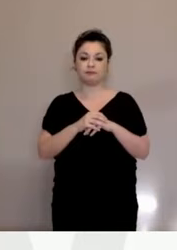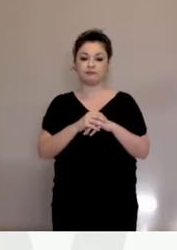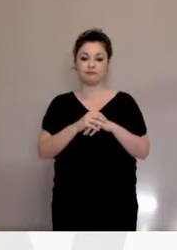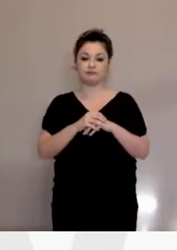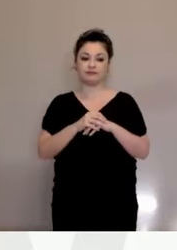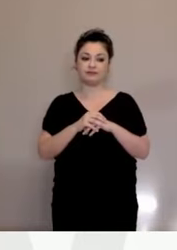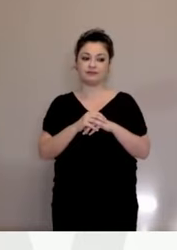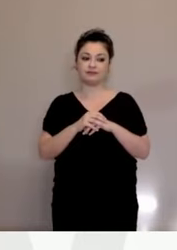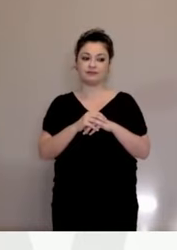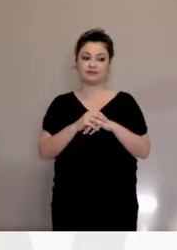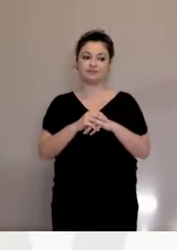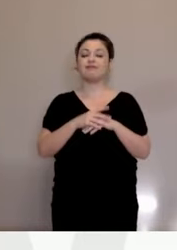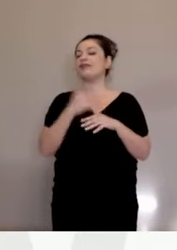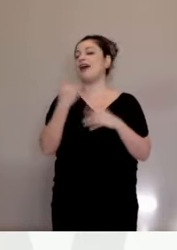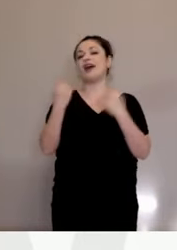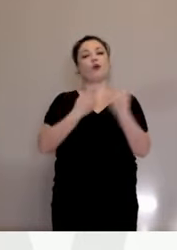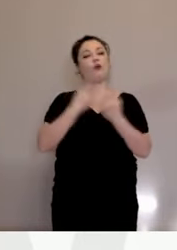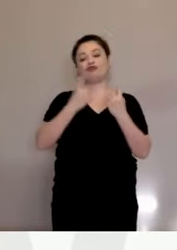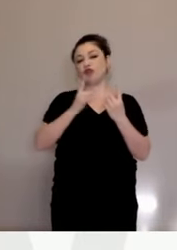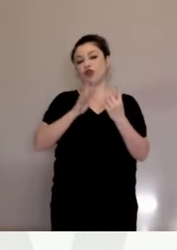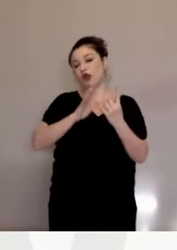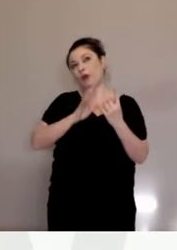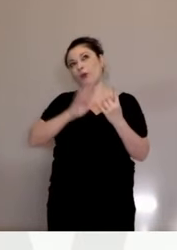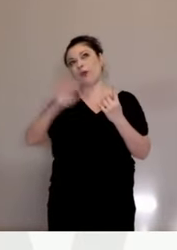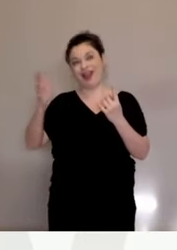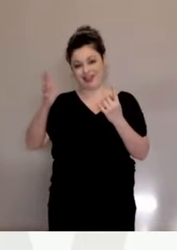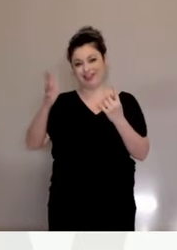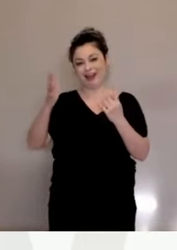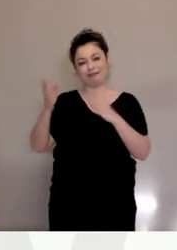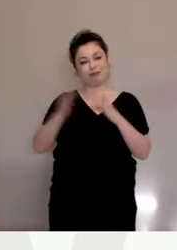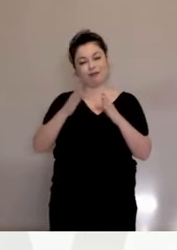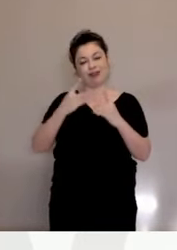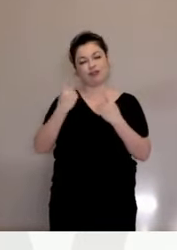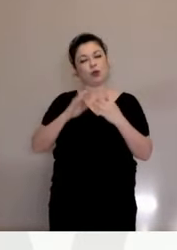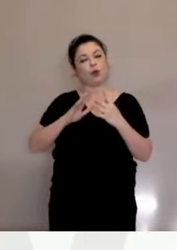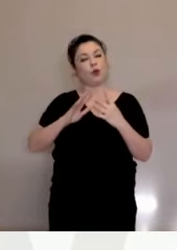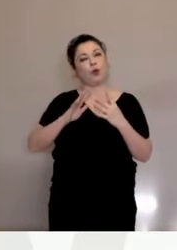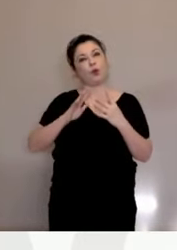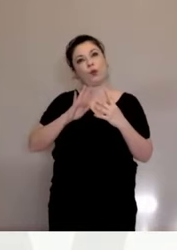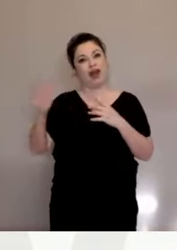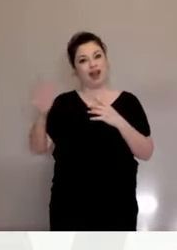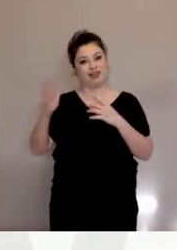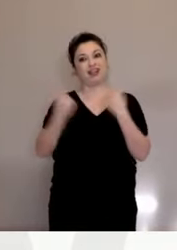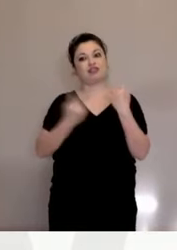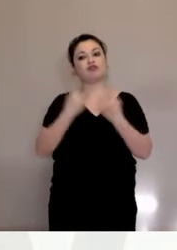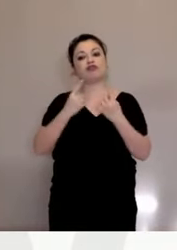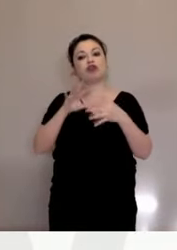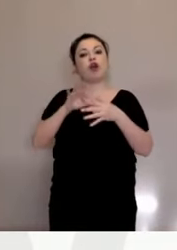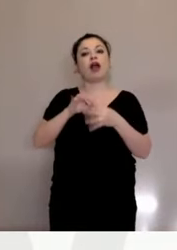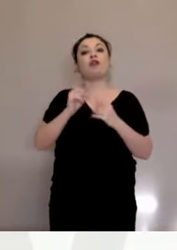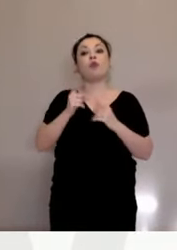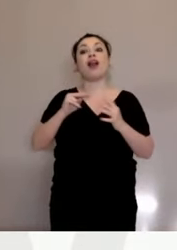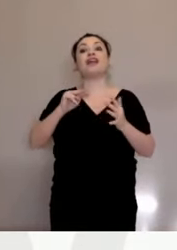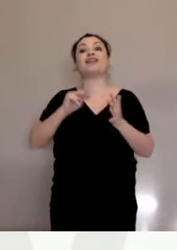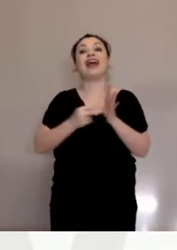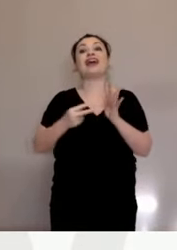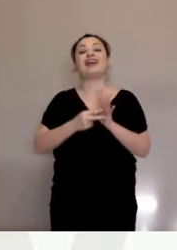è un'altra questione a questo momento, è la questione della tecnica. La